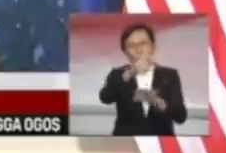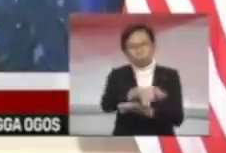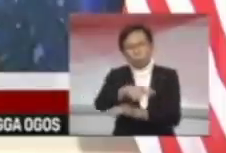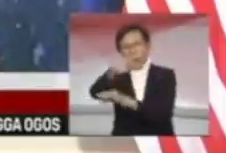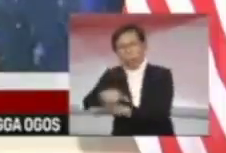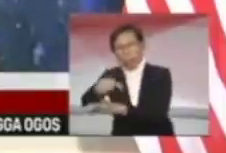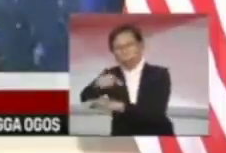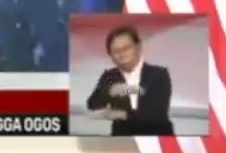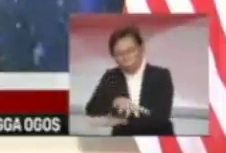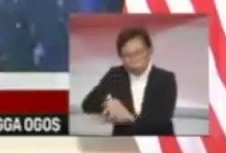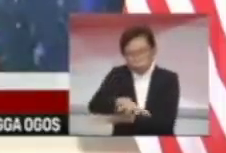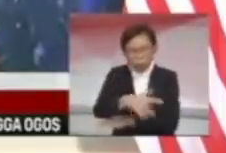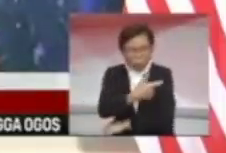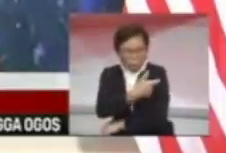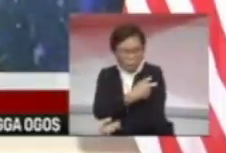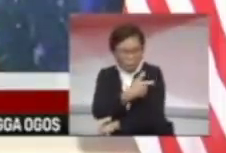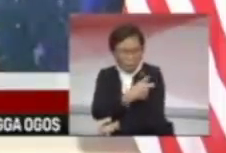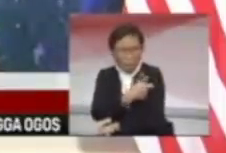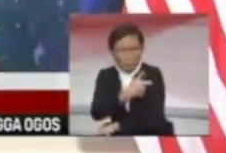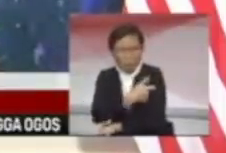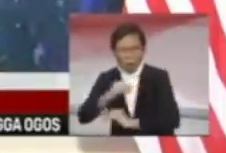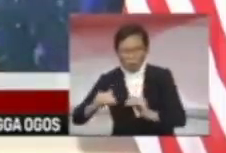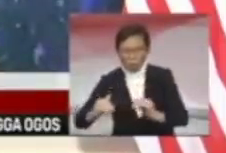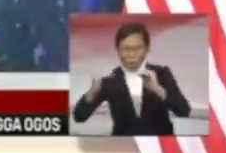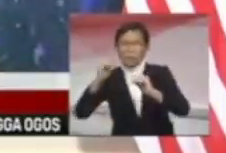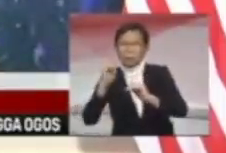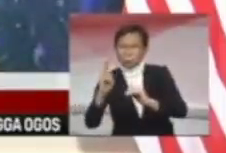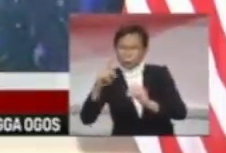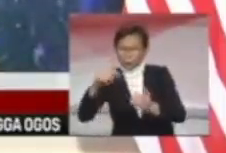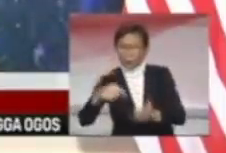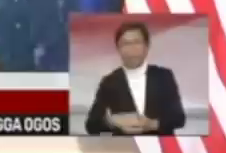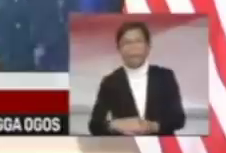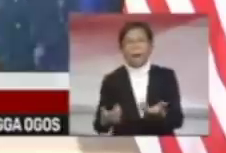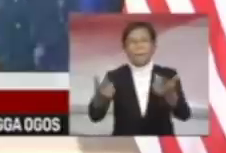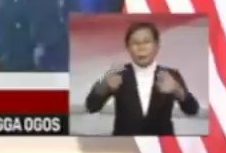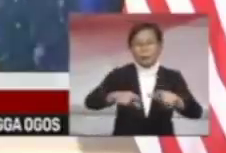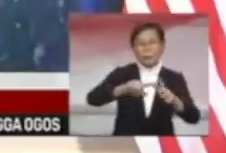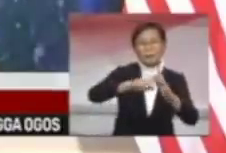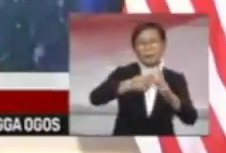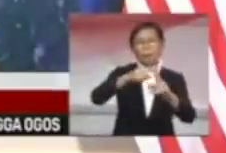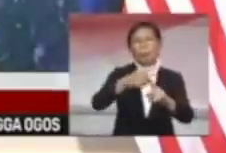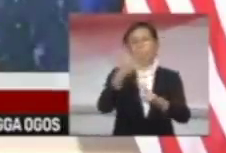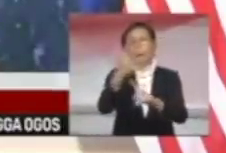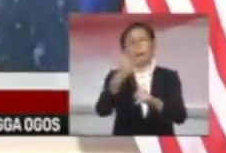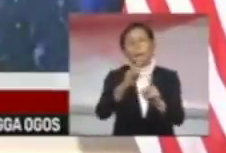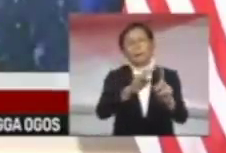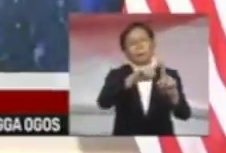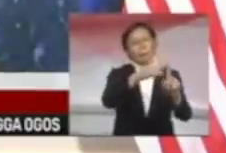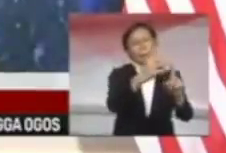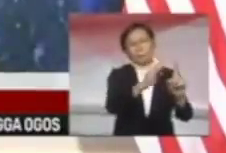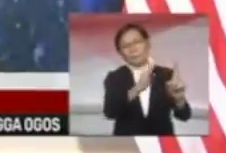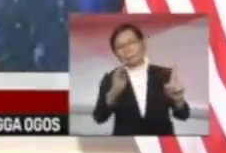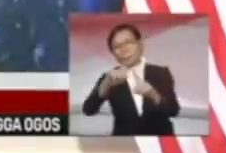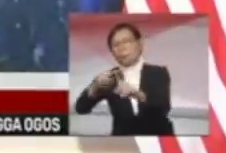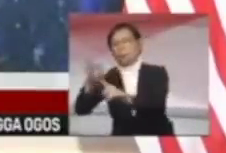yang dianggarkan akan menerima vaksin di bawah fasa kedua ini ia akan berlangsung mulai Apple hingga ogez